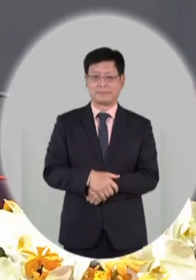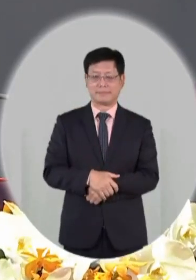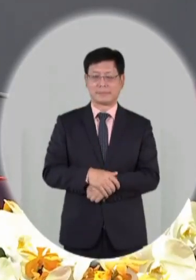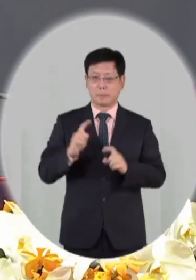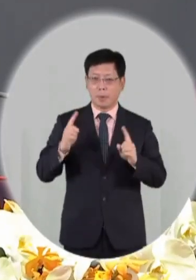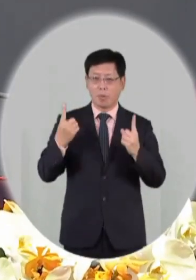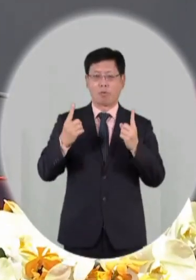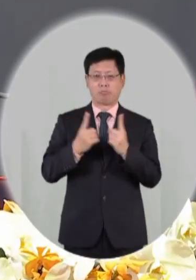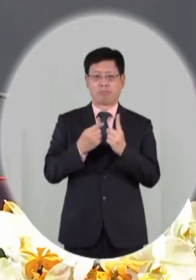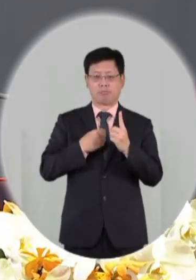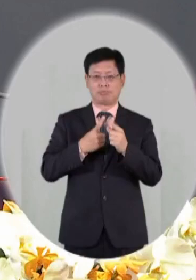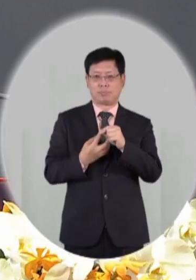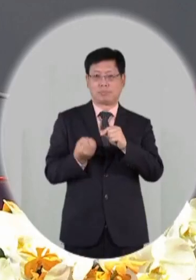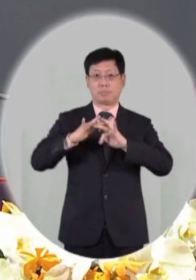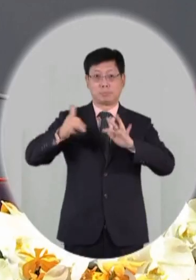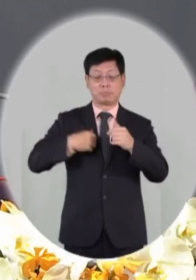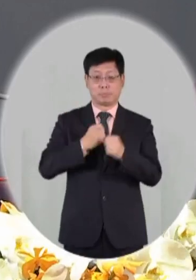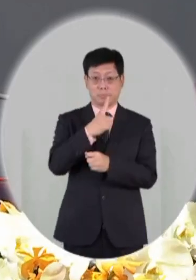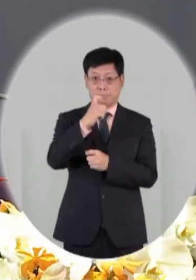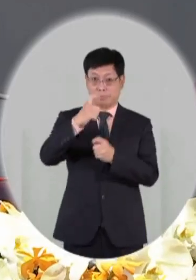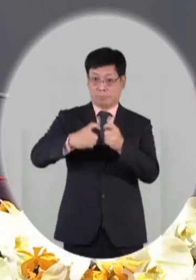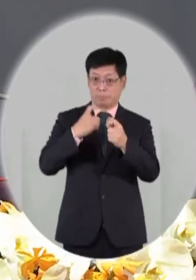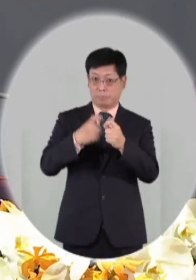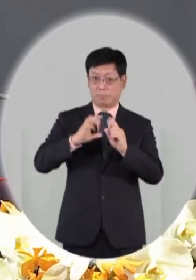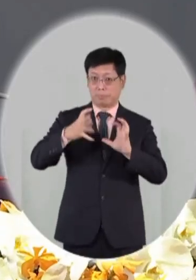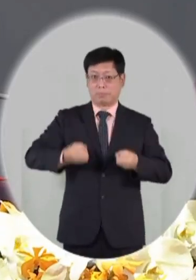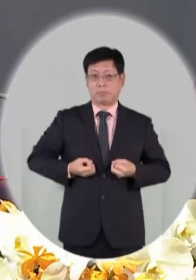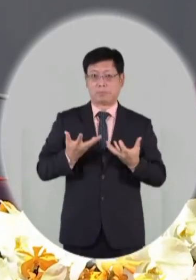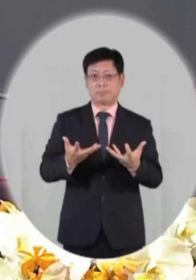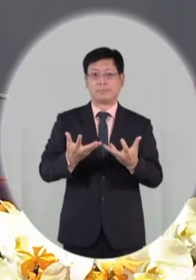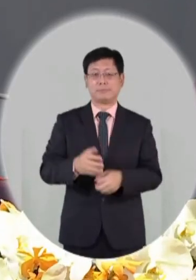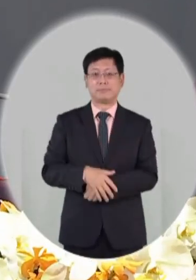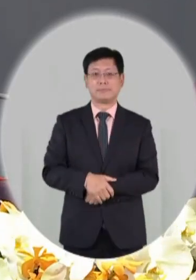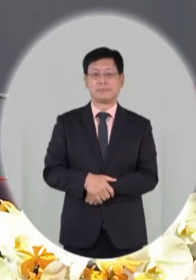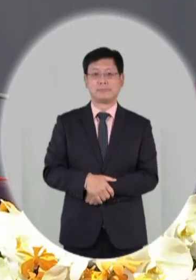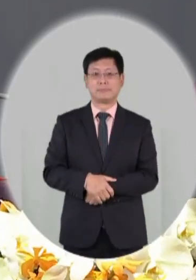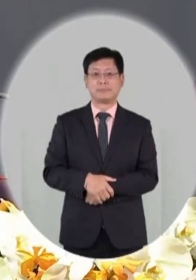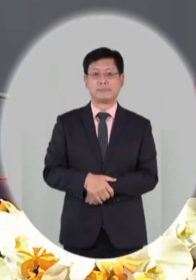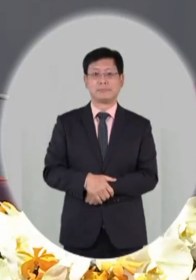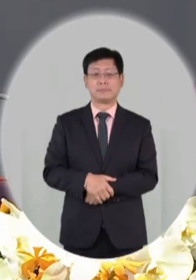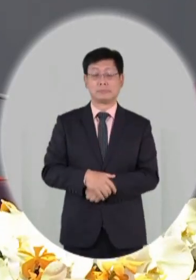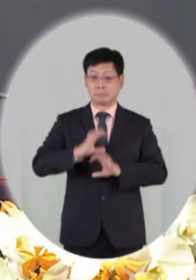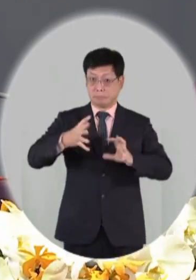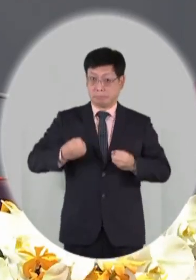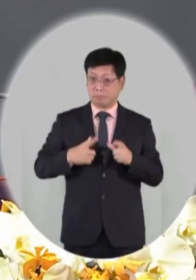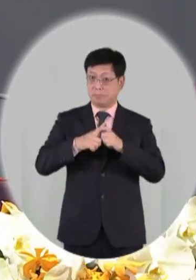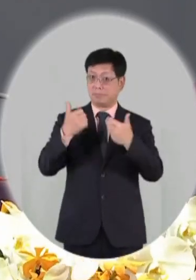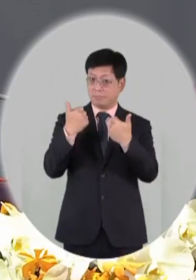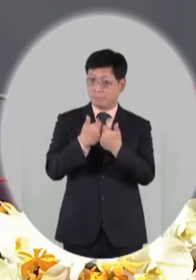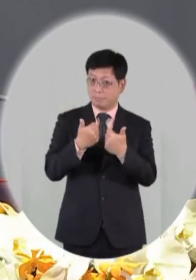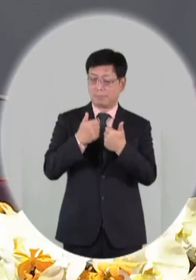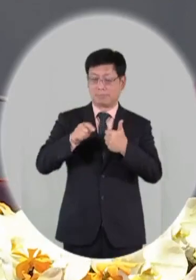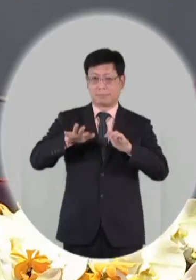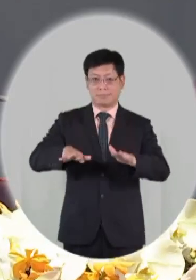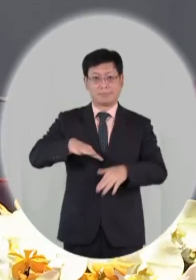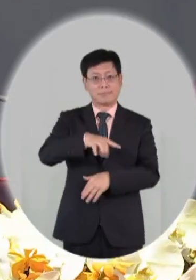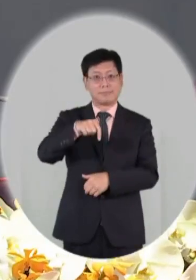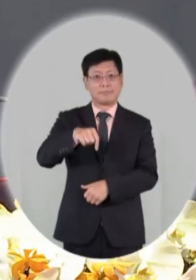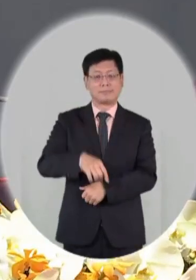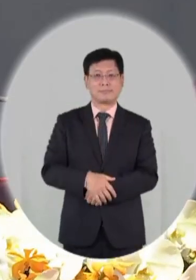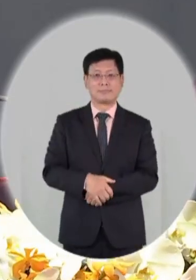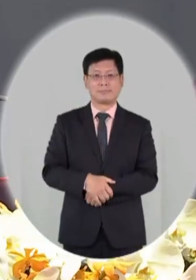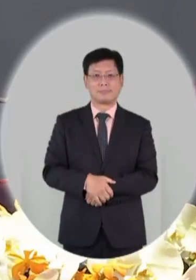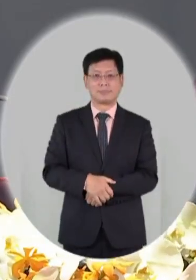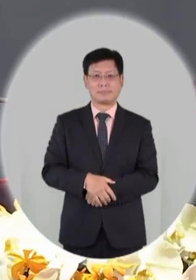中华民国110年国庆，在国庆大会的会场，